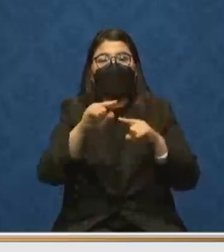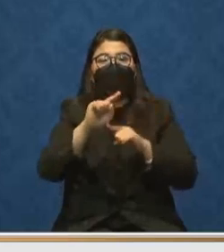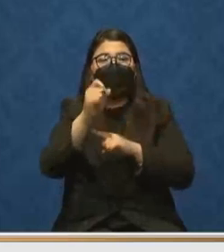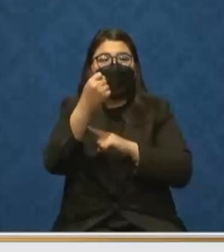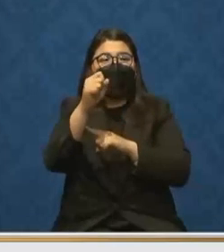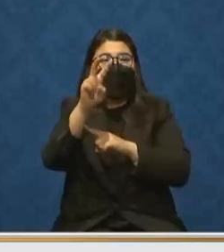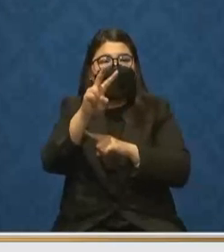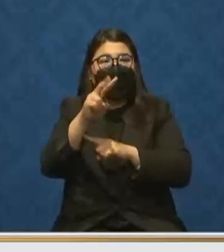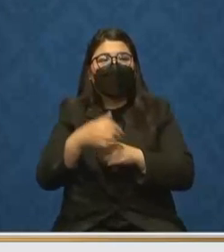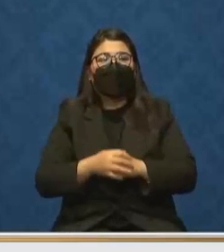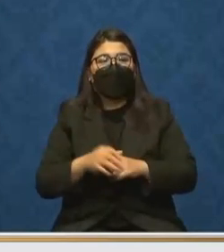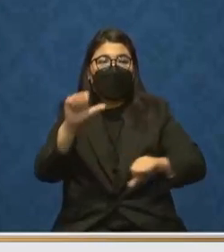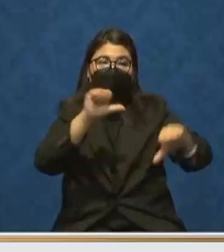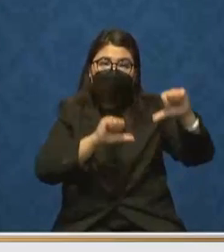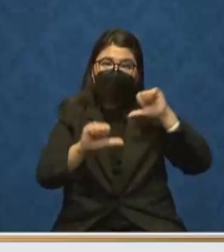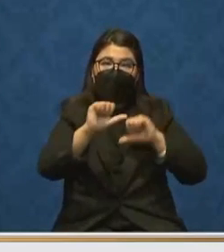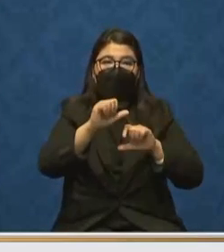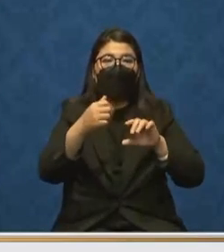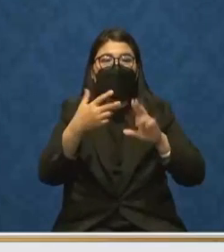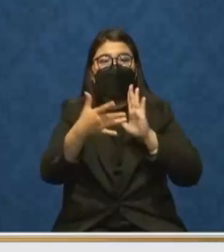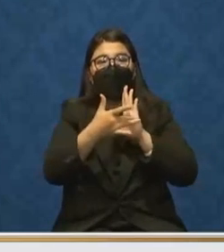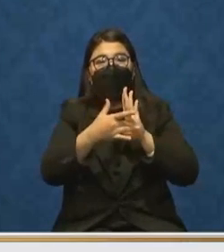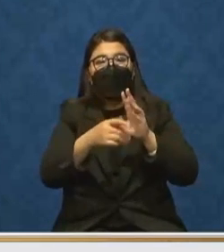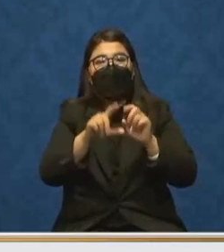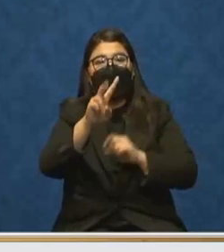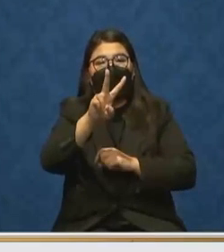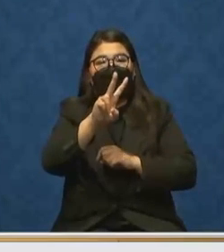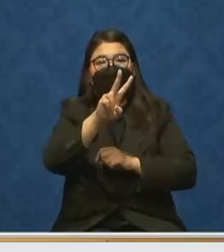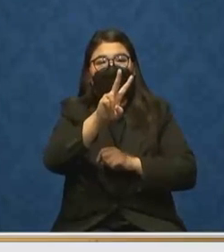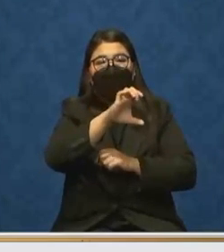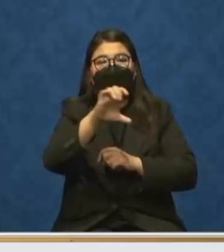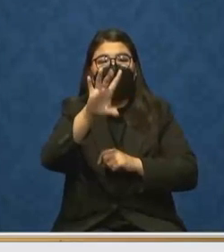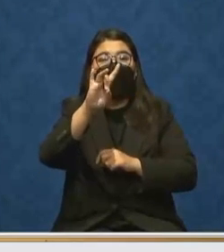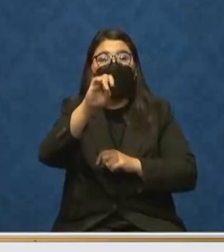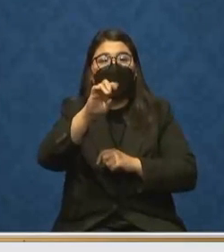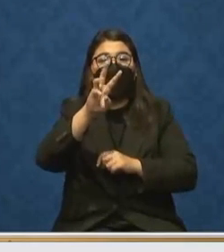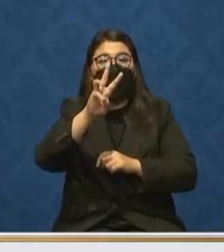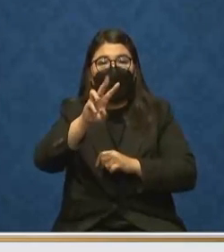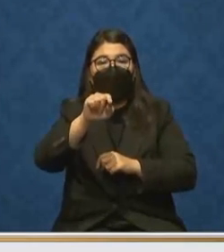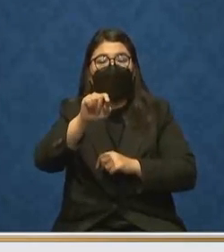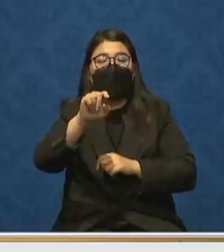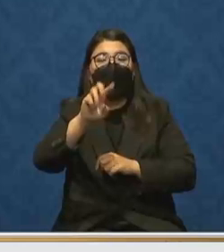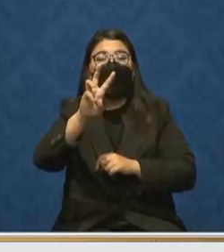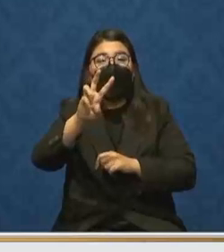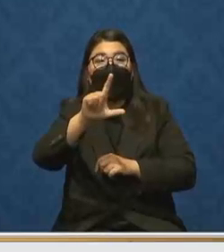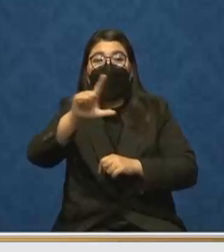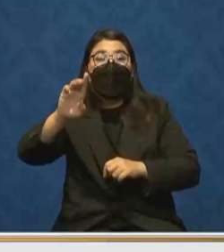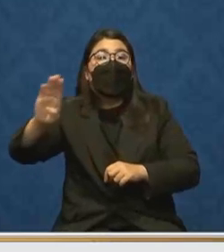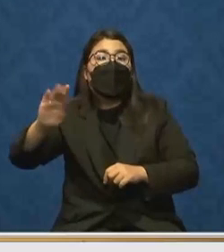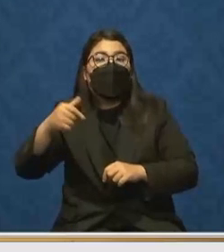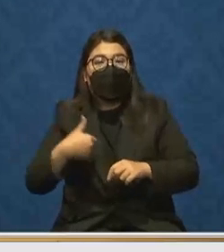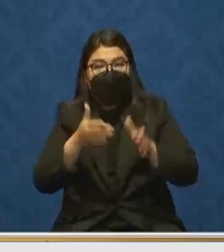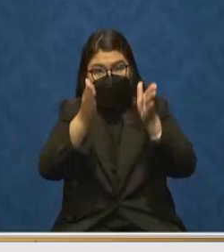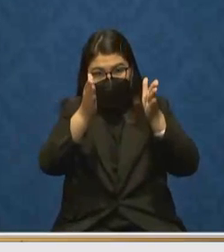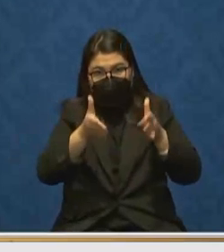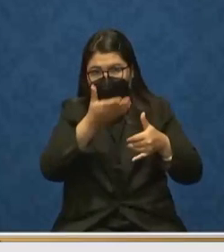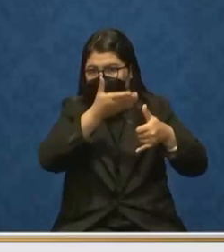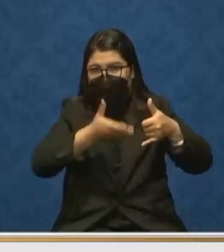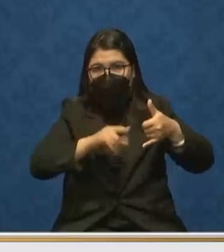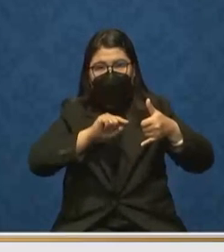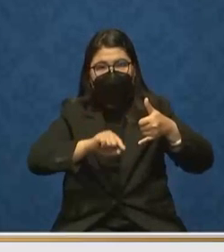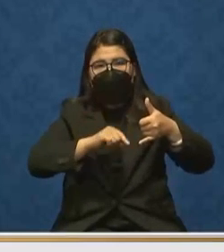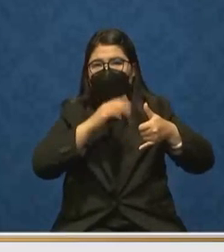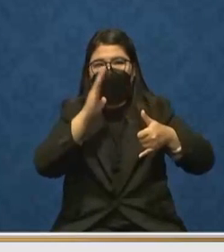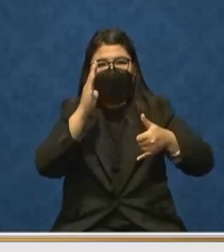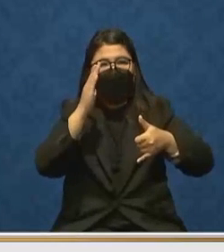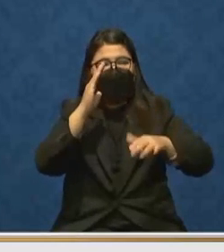าสตร์เทคโนโลยีนวัตกรรมงบประมาณ 286.6 ล้านบาทเพื่อที่จะพัฒนากำลังคนและเสริมศักยภาพของสถาบันวิจั